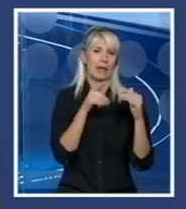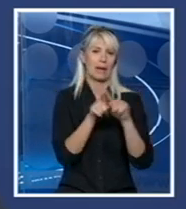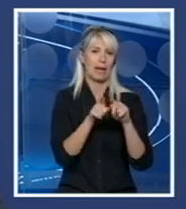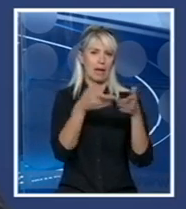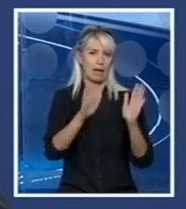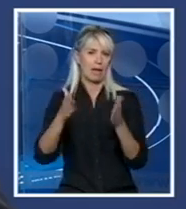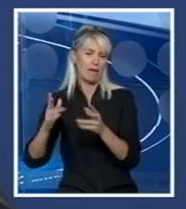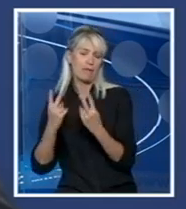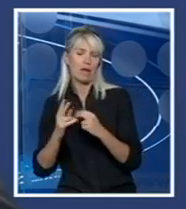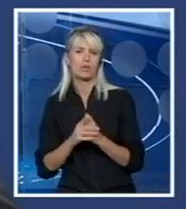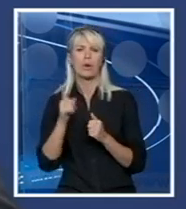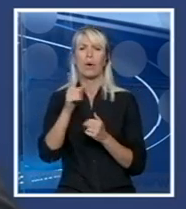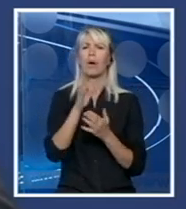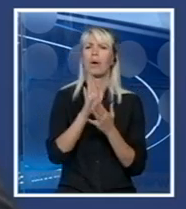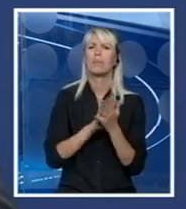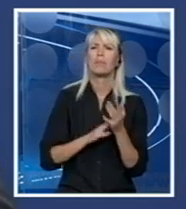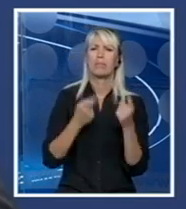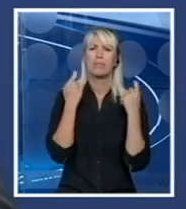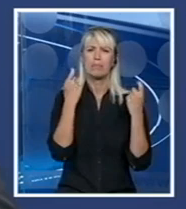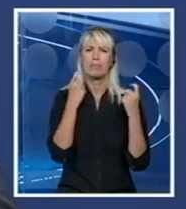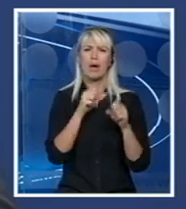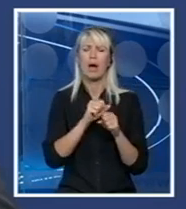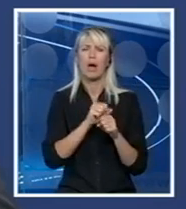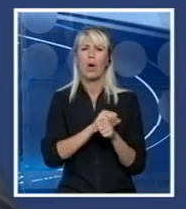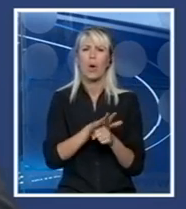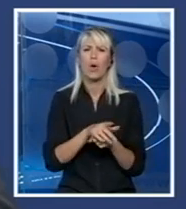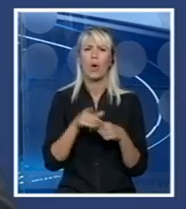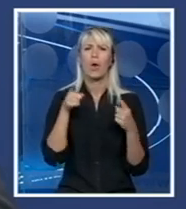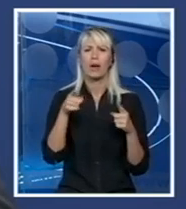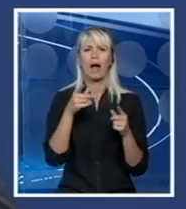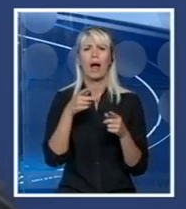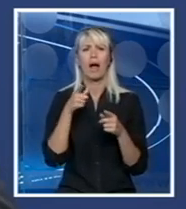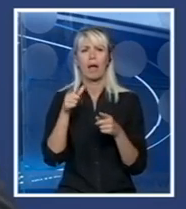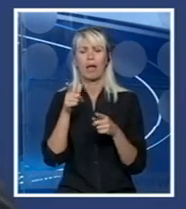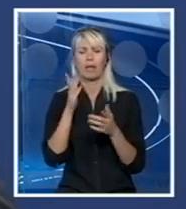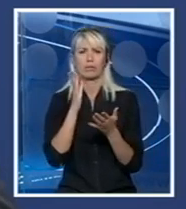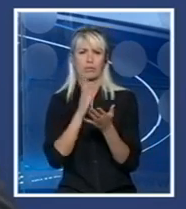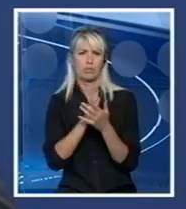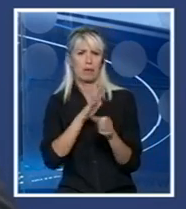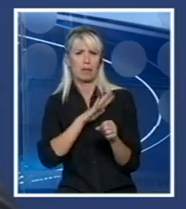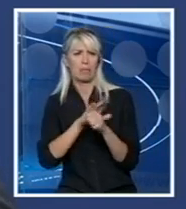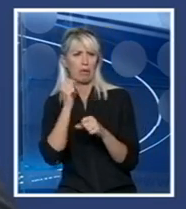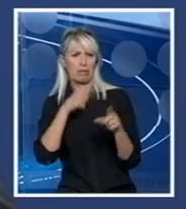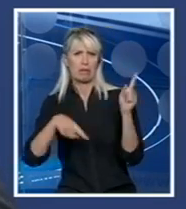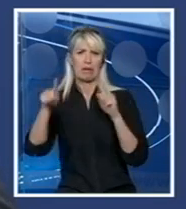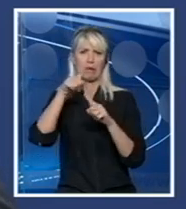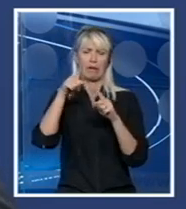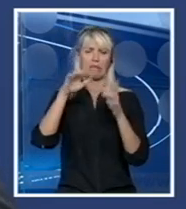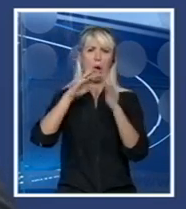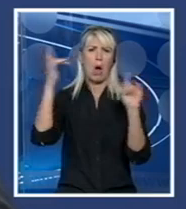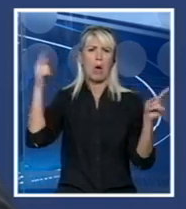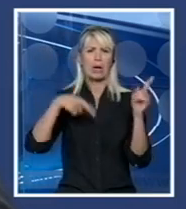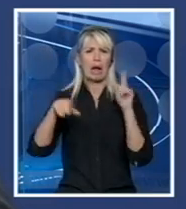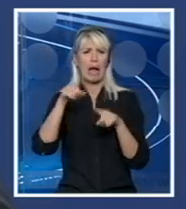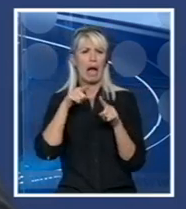bilo priča, nastava se prikazuje ono što su deca već učila, nisu učila. Morate imati u vidu da u martu mesecu su raspusti zimski